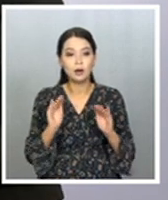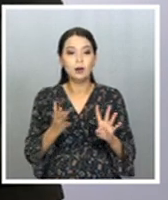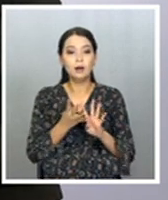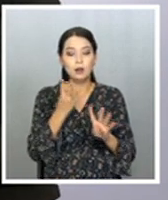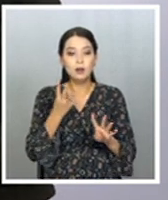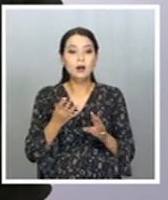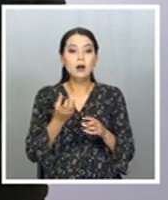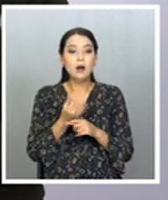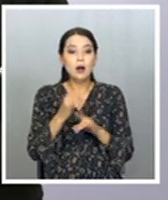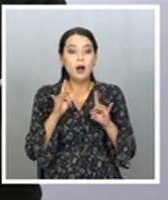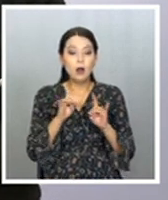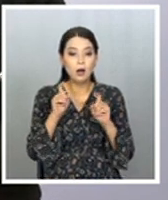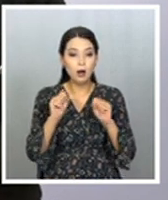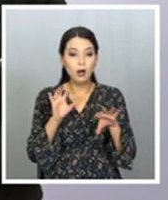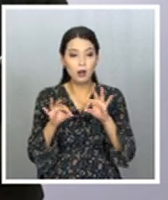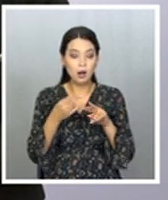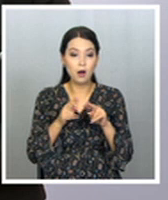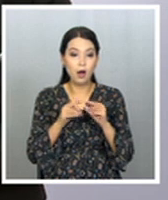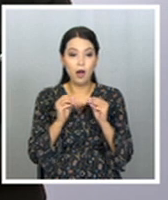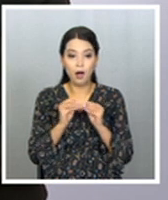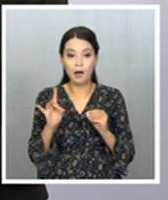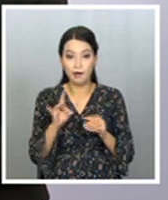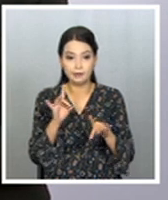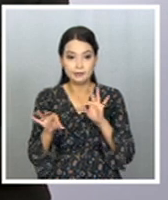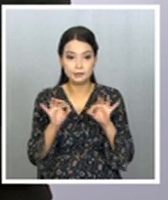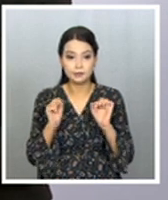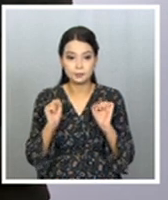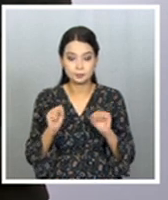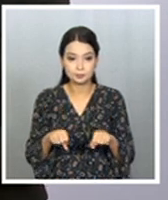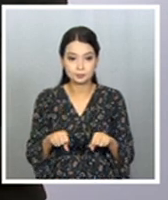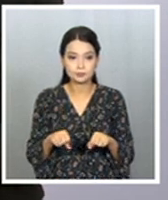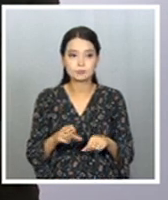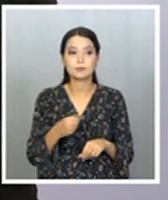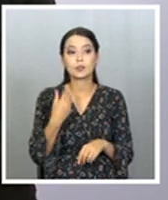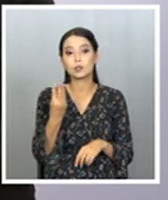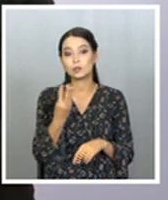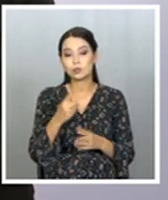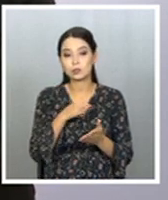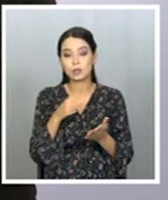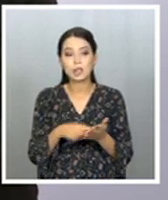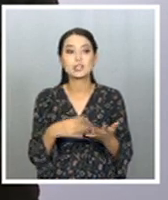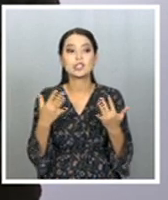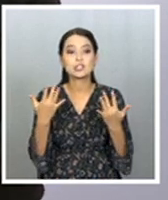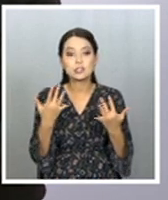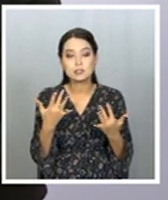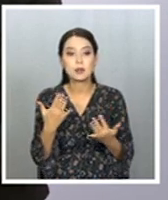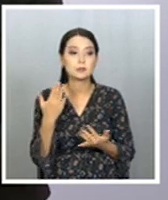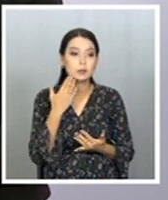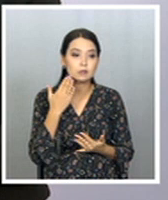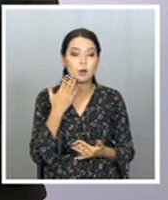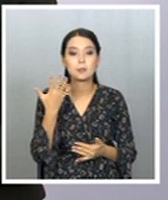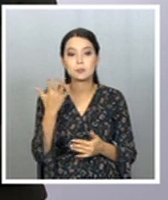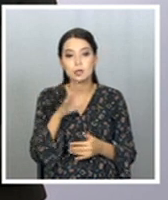10 тәсіл арқылы таңдау жүргізе алады екеміз. Соңғы есепке назар аударайық. Неше тәсілмен 5